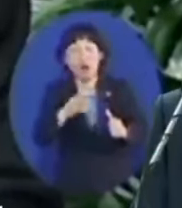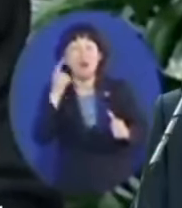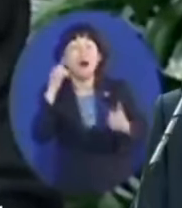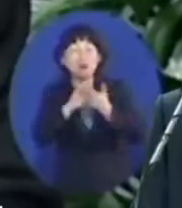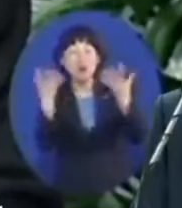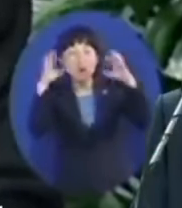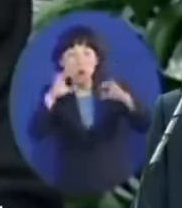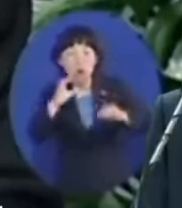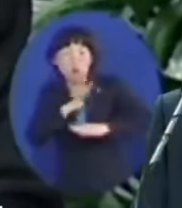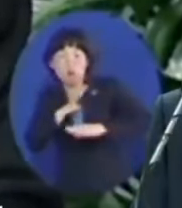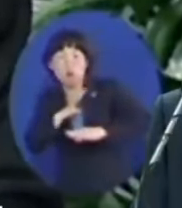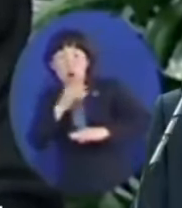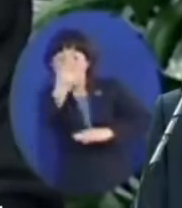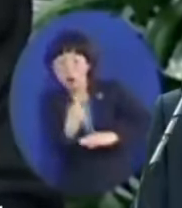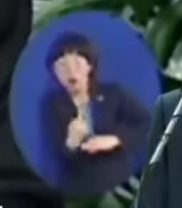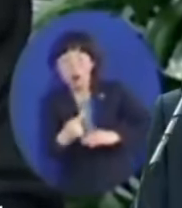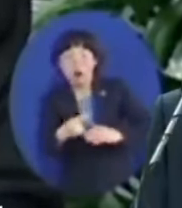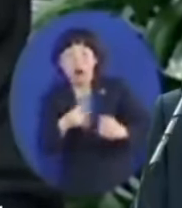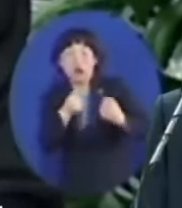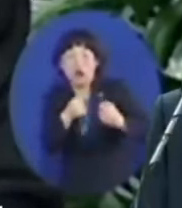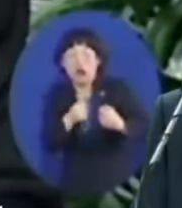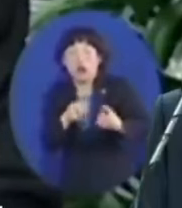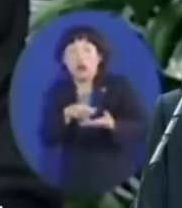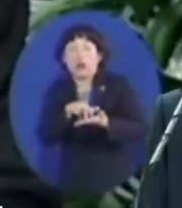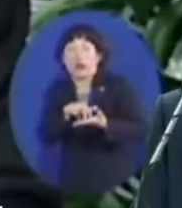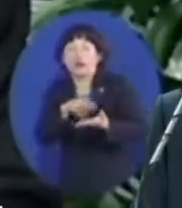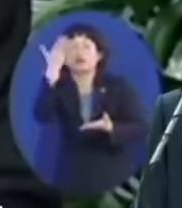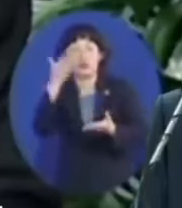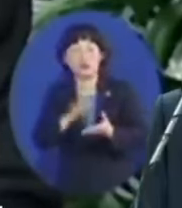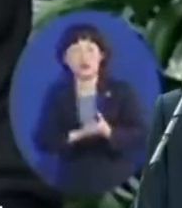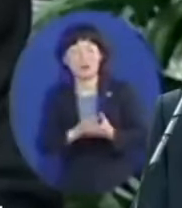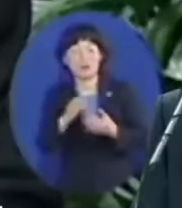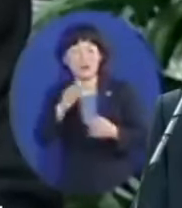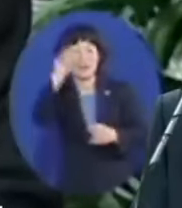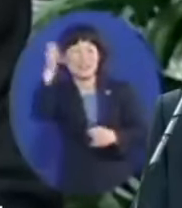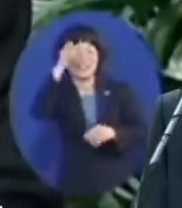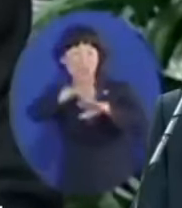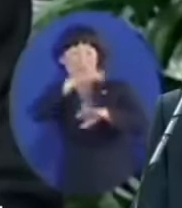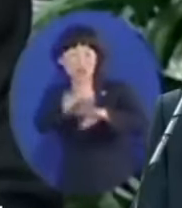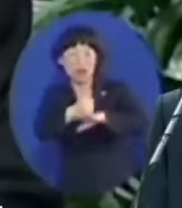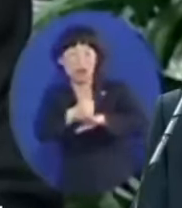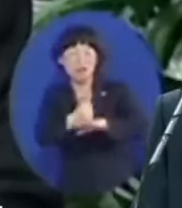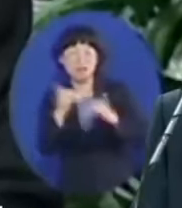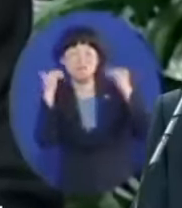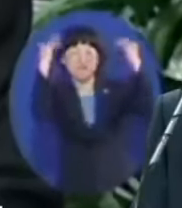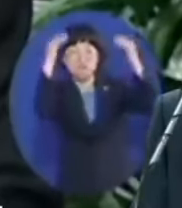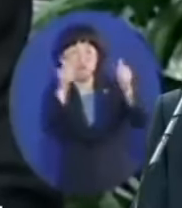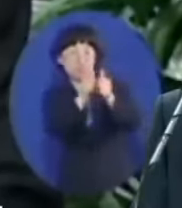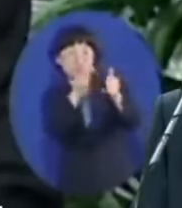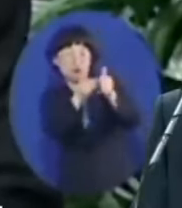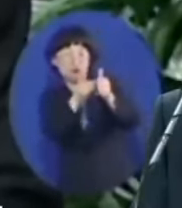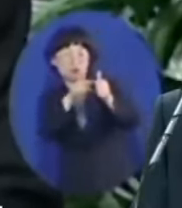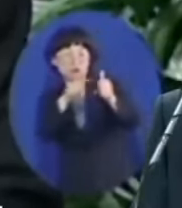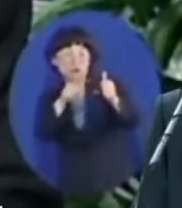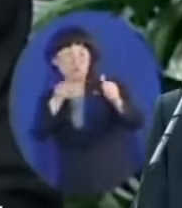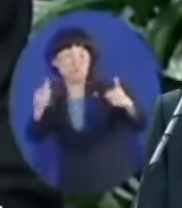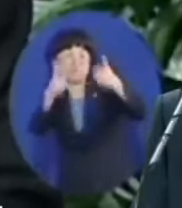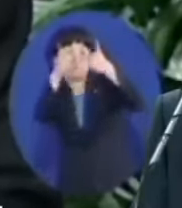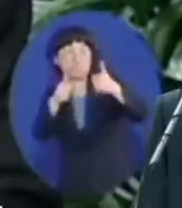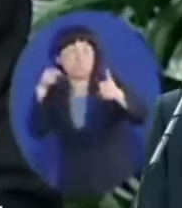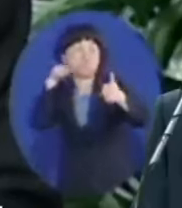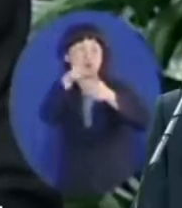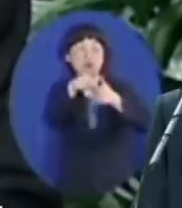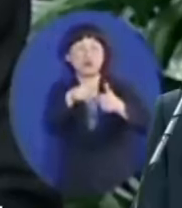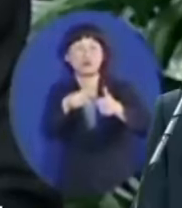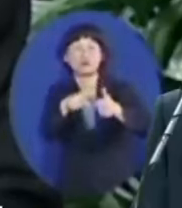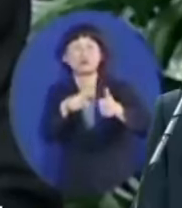오면 우월해져서 싸움도 못해요. 다윗이 골리앗을 대적해서 나가는 것을 보십시오. 모든 이스라엘